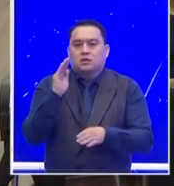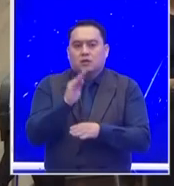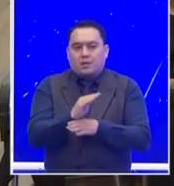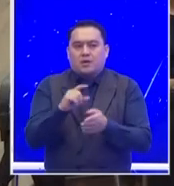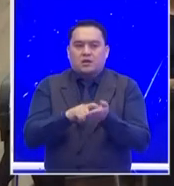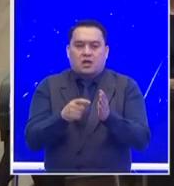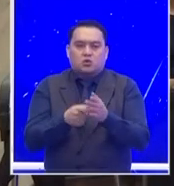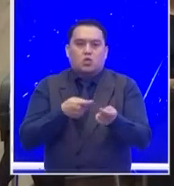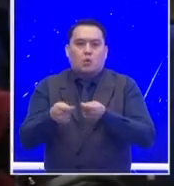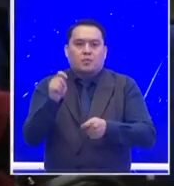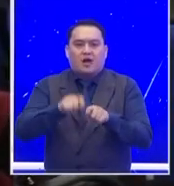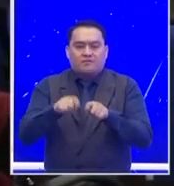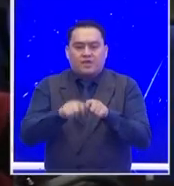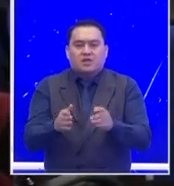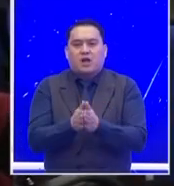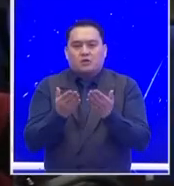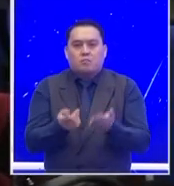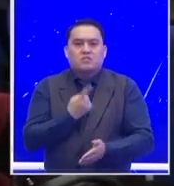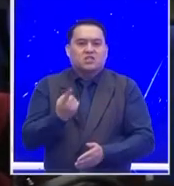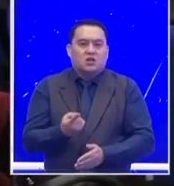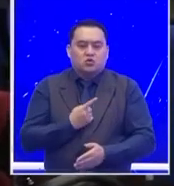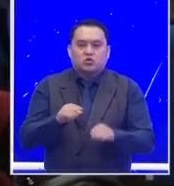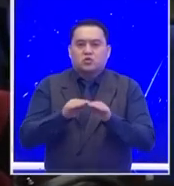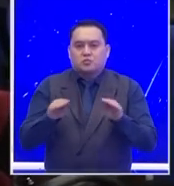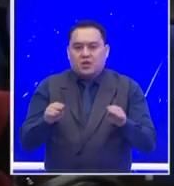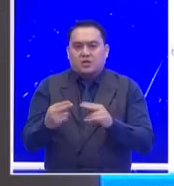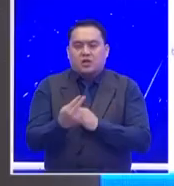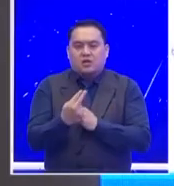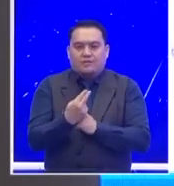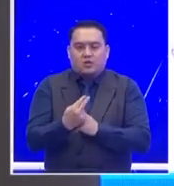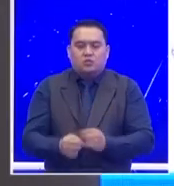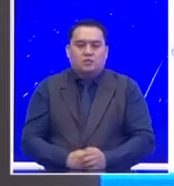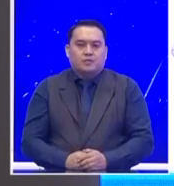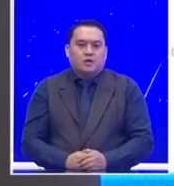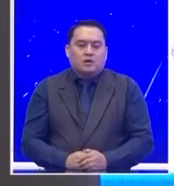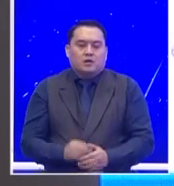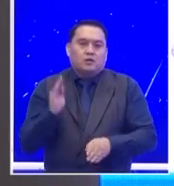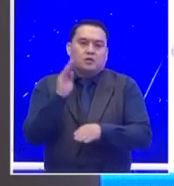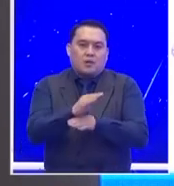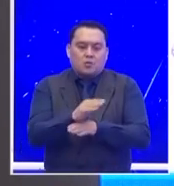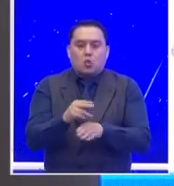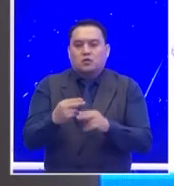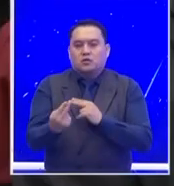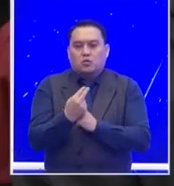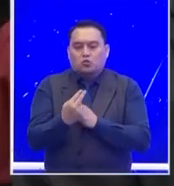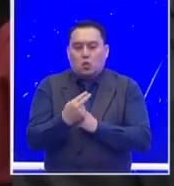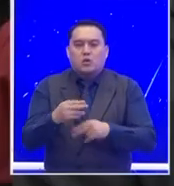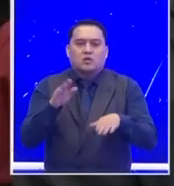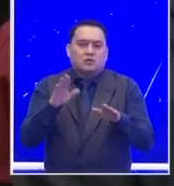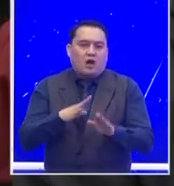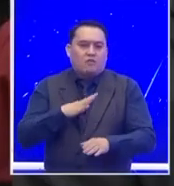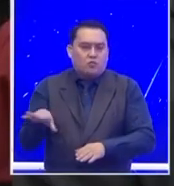классное руководство, проверку тетрадей, педагогическое мастерство, степень магистра и наставничество. При этом доплат за степень магистра и наставничество раньше